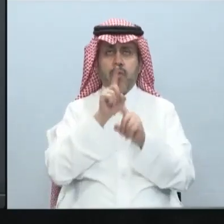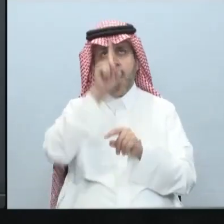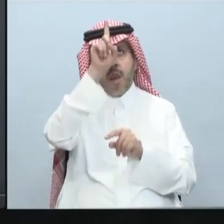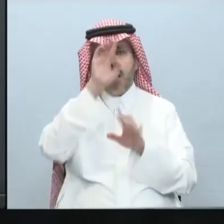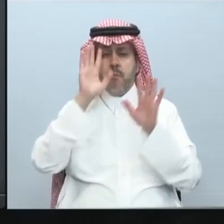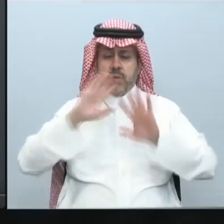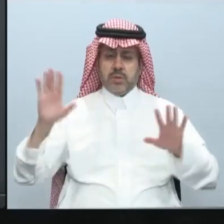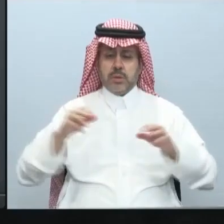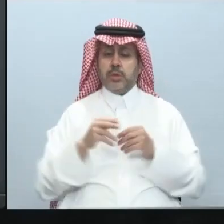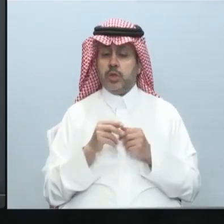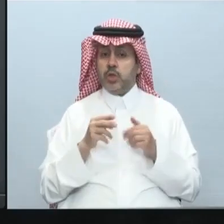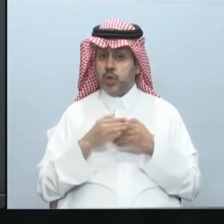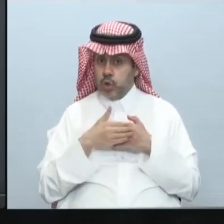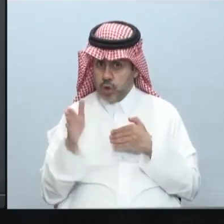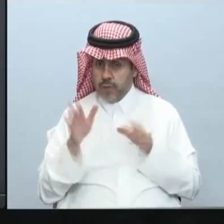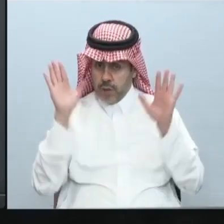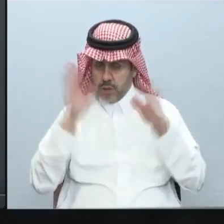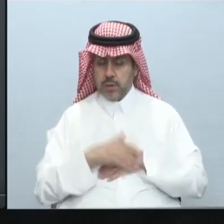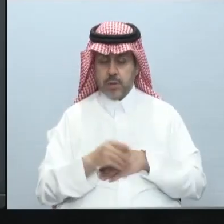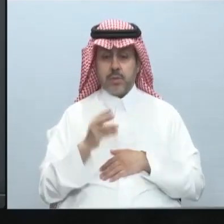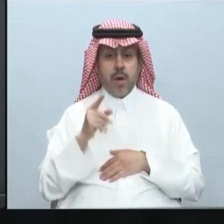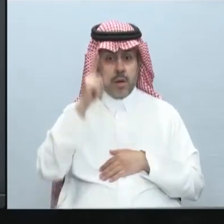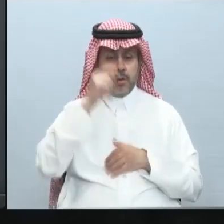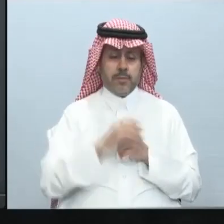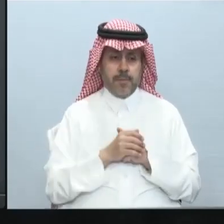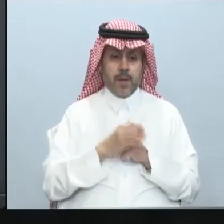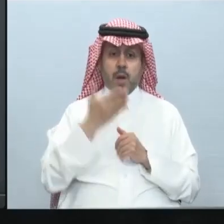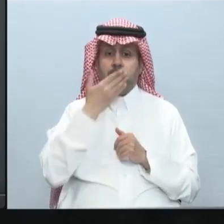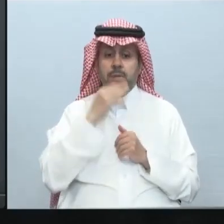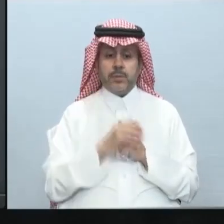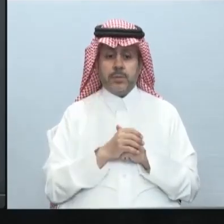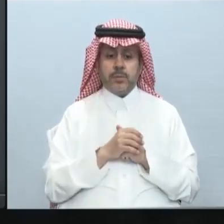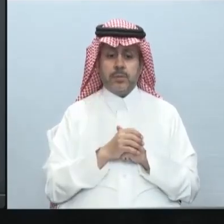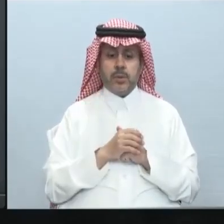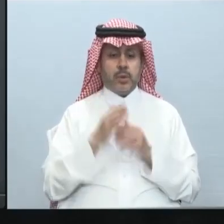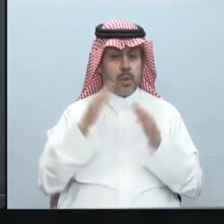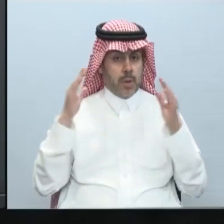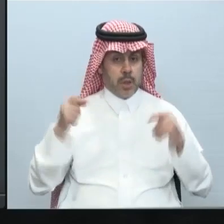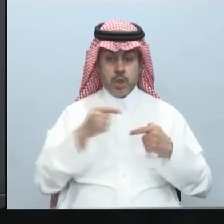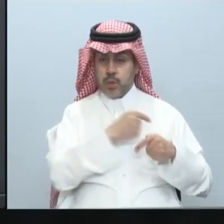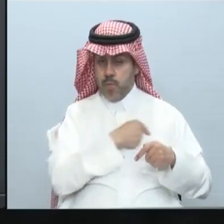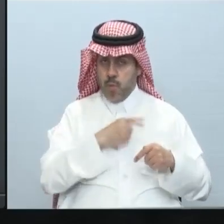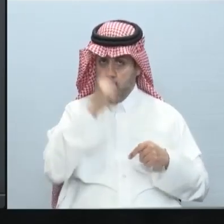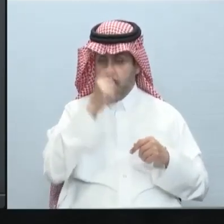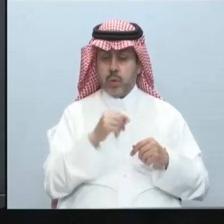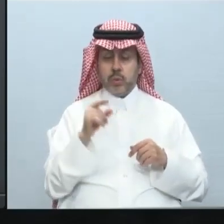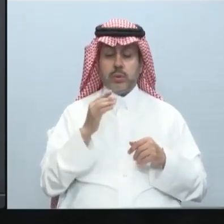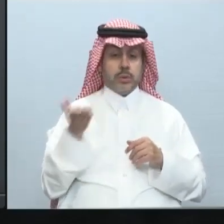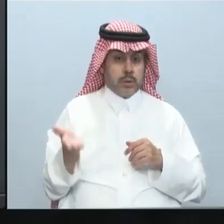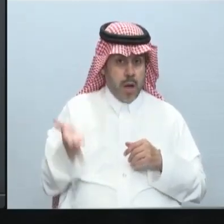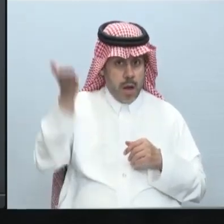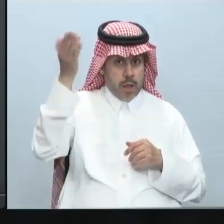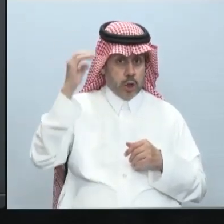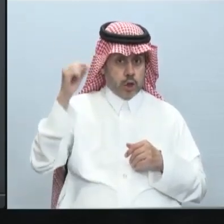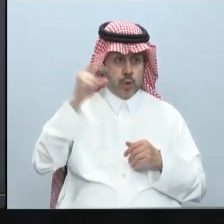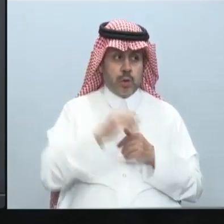العظيم فتقول سبحانك اللهم وبحمدك وتبارك اسمك وتعالى جدك ولا اله غيرك